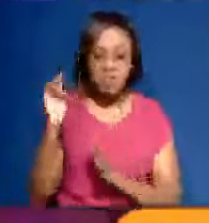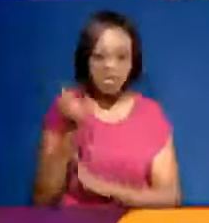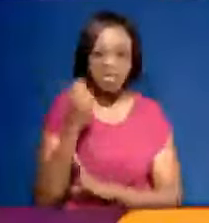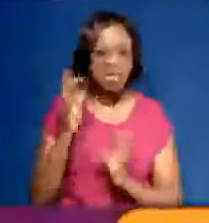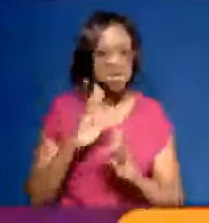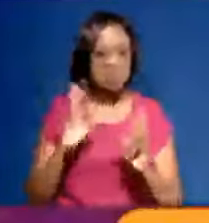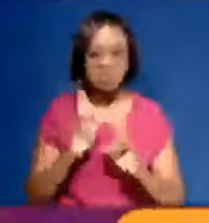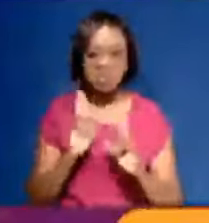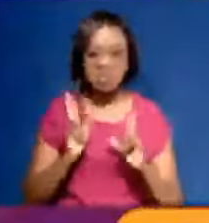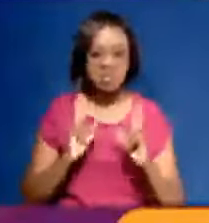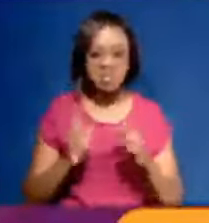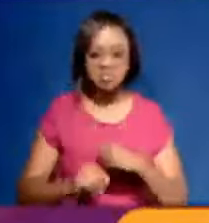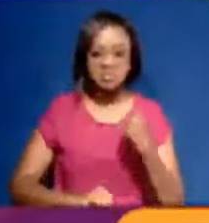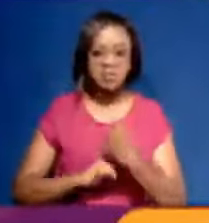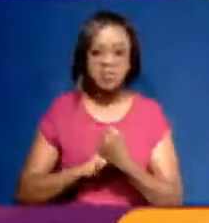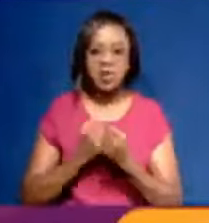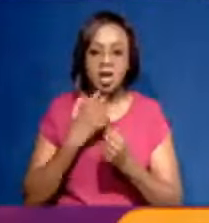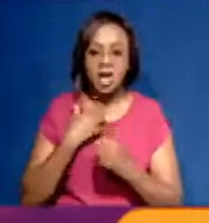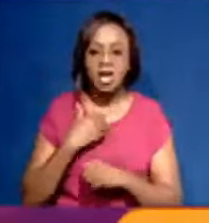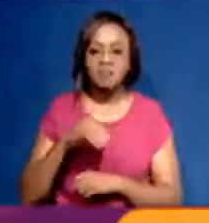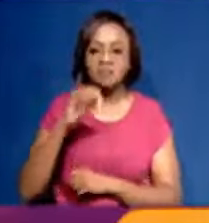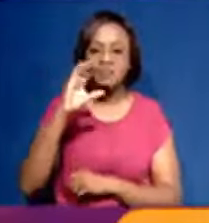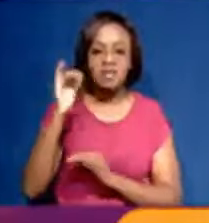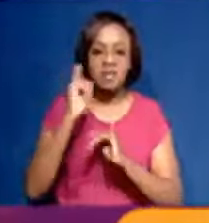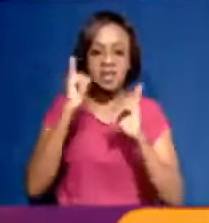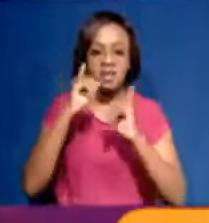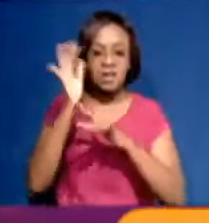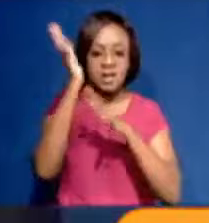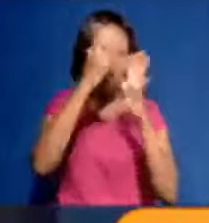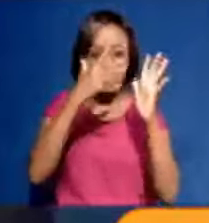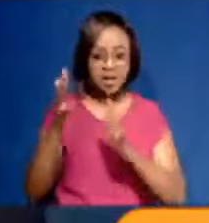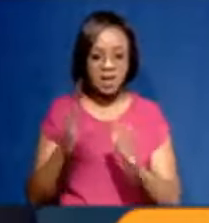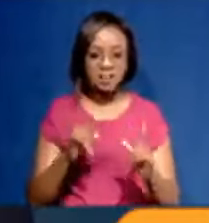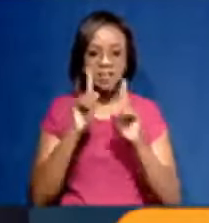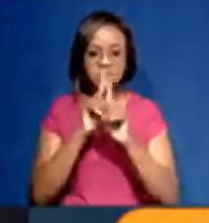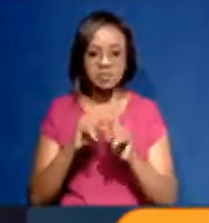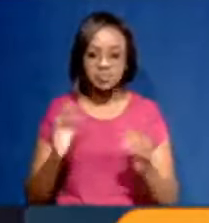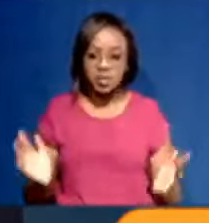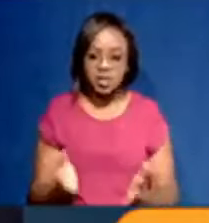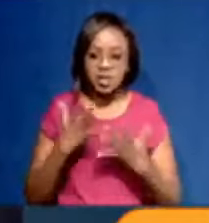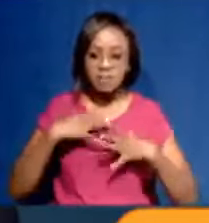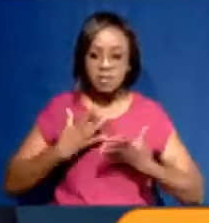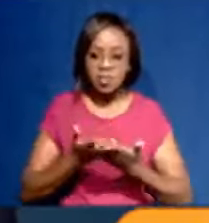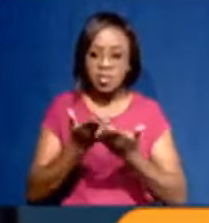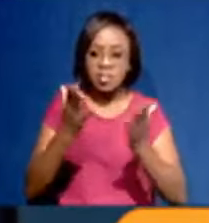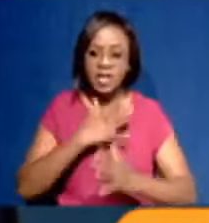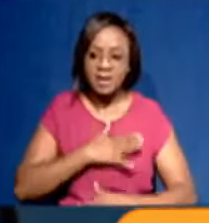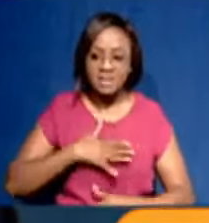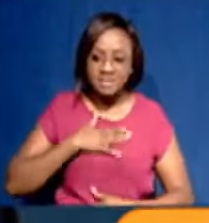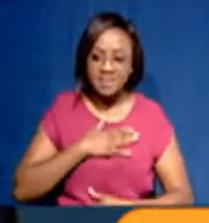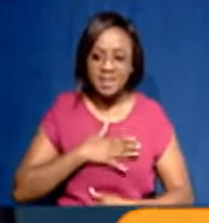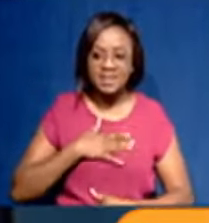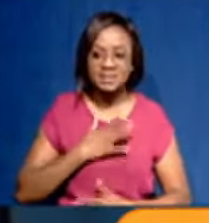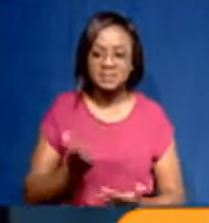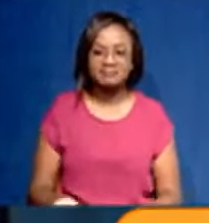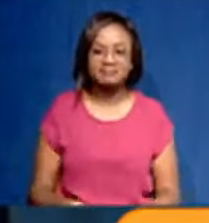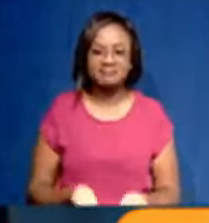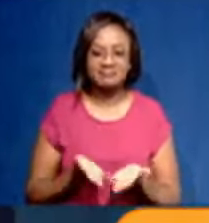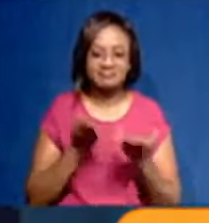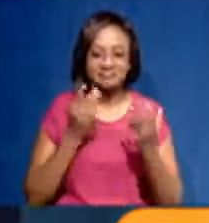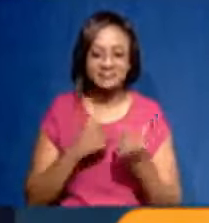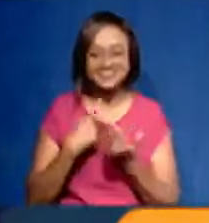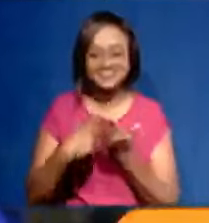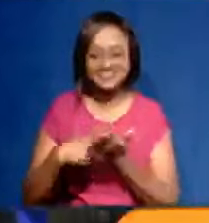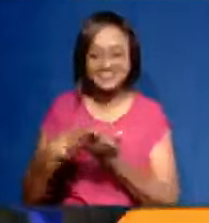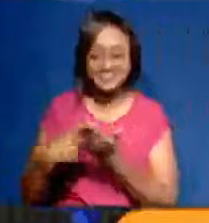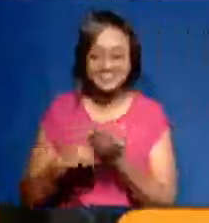Kenya katika kuhakikisha kawi safi na kutoa changamoto kwa wenyeji wa mkutano huo kuendeleza mazungumzo na kufanya hima kuchukua